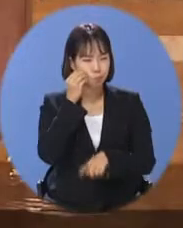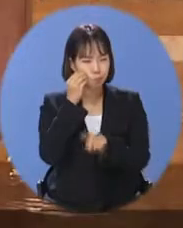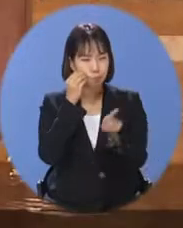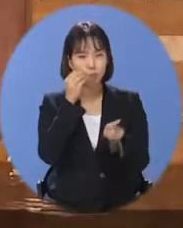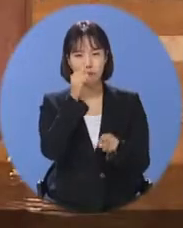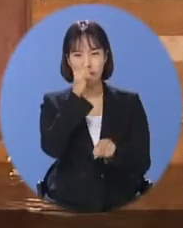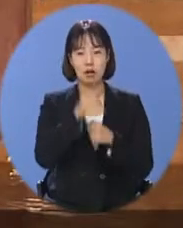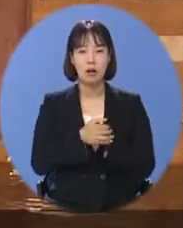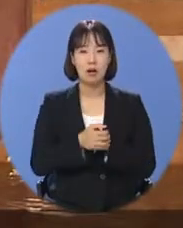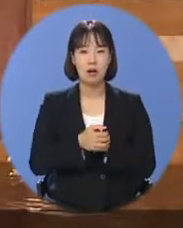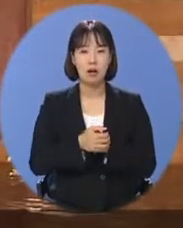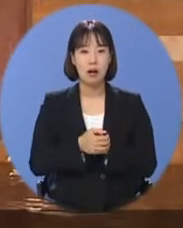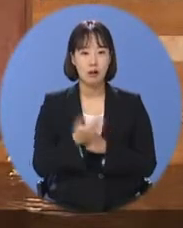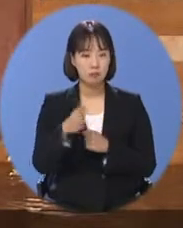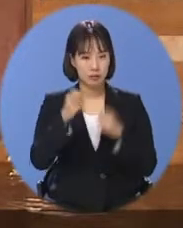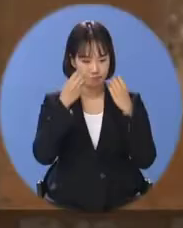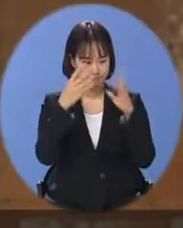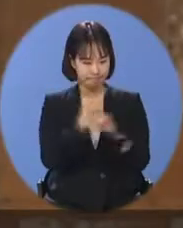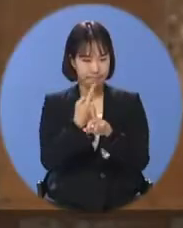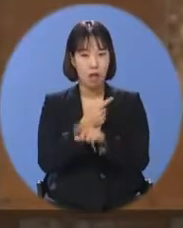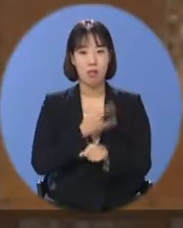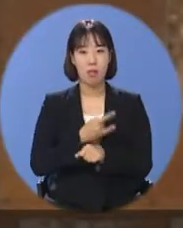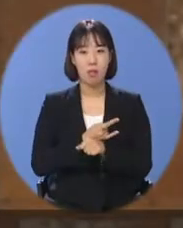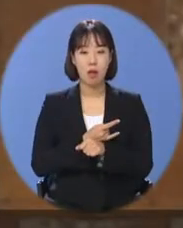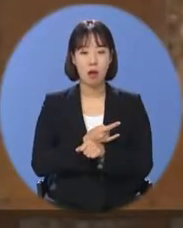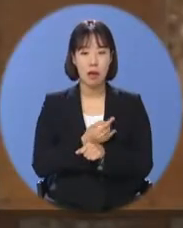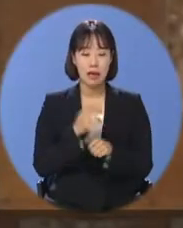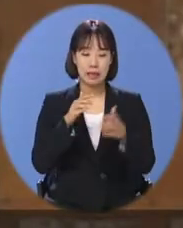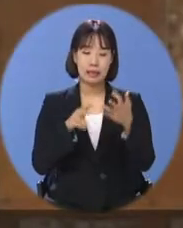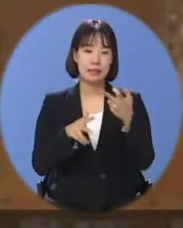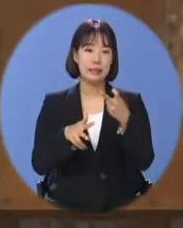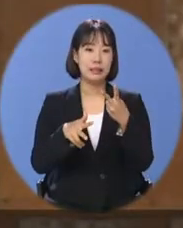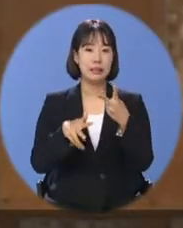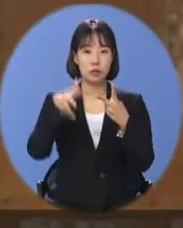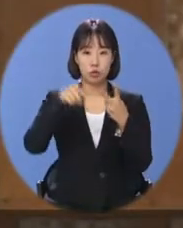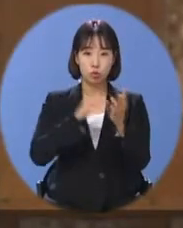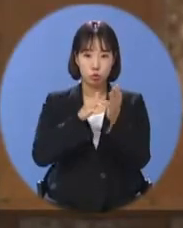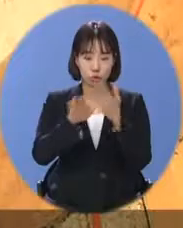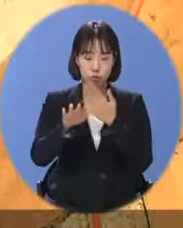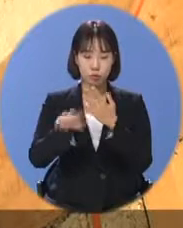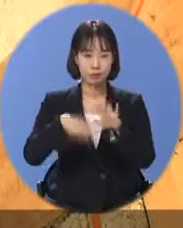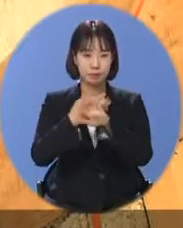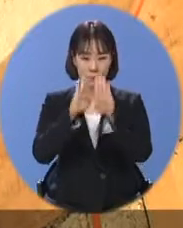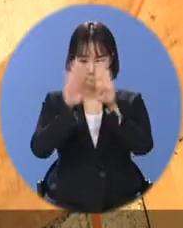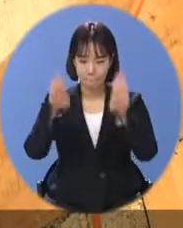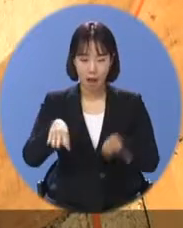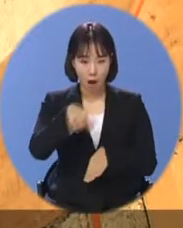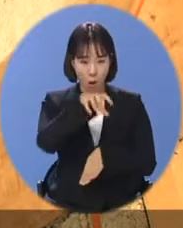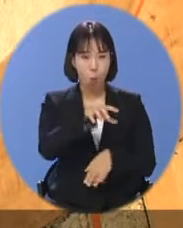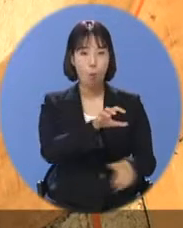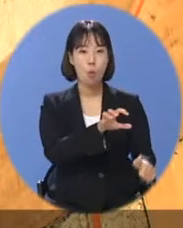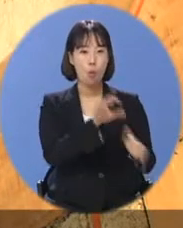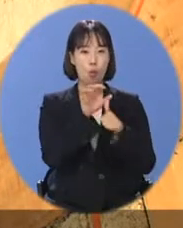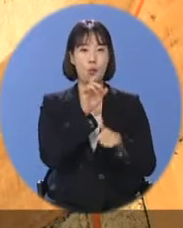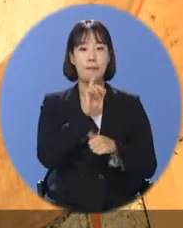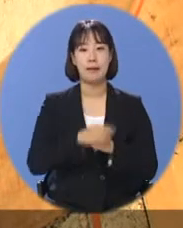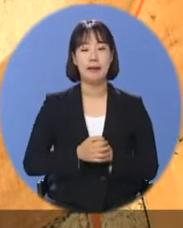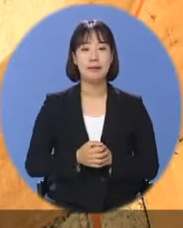골칫거리였습니다. 하지만 새 단장이 나섰습니다. 2주 뒤 열리는 제1회 전라남도 혁신박람회의 전시 공간으로 활용되기